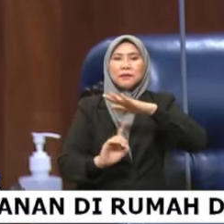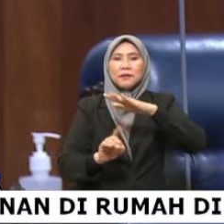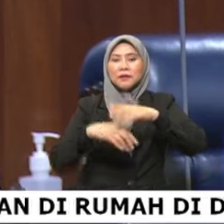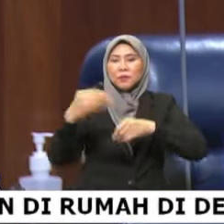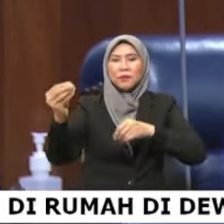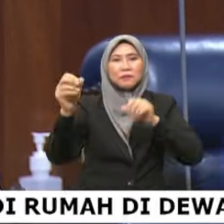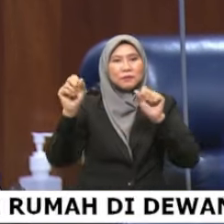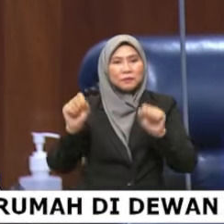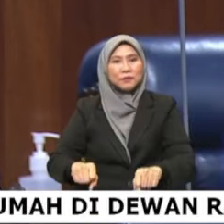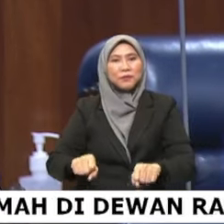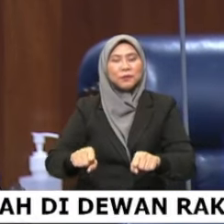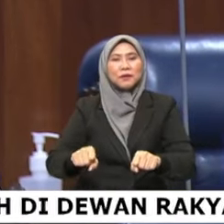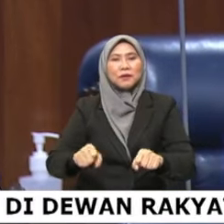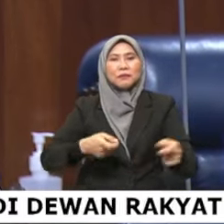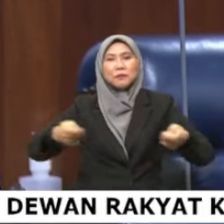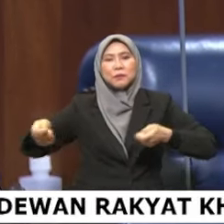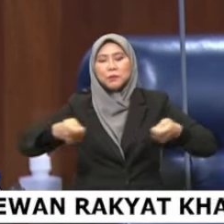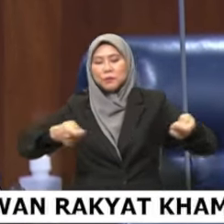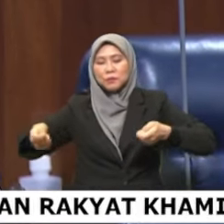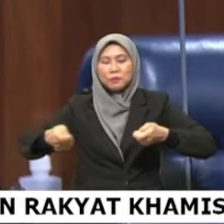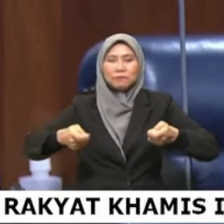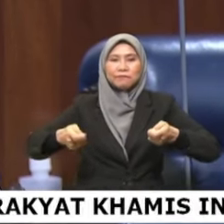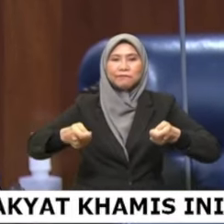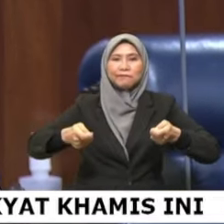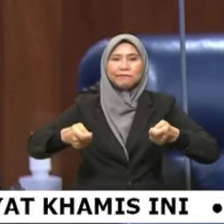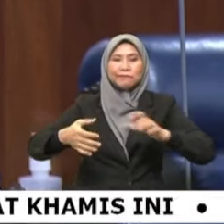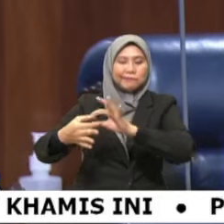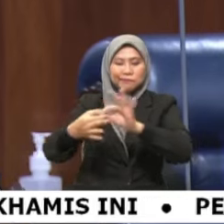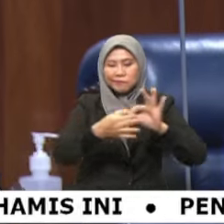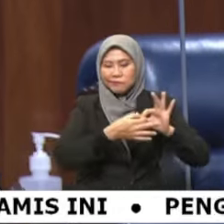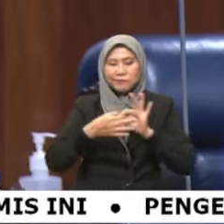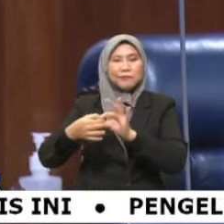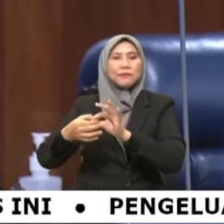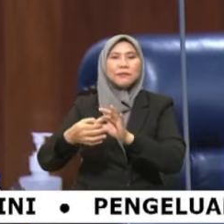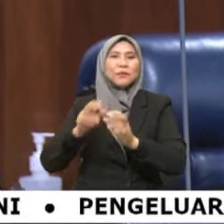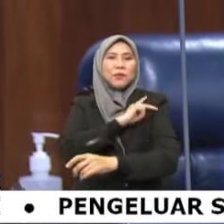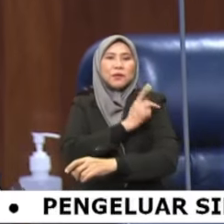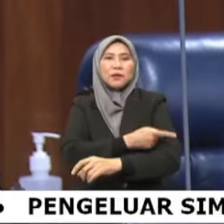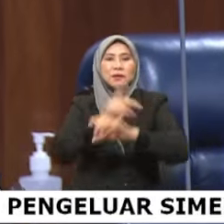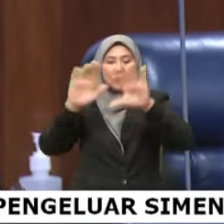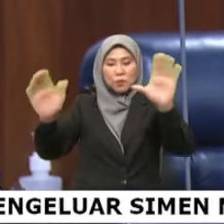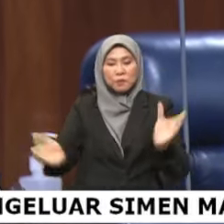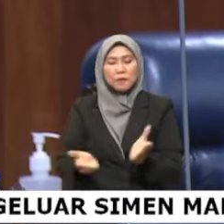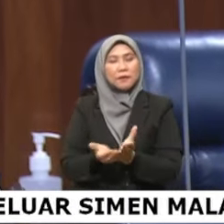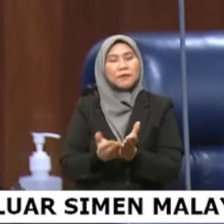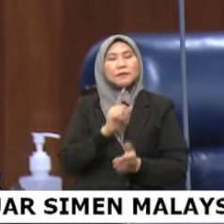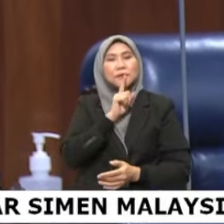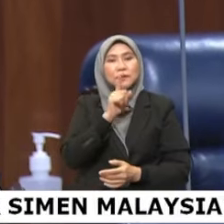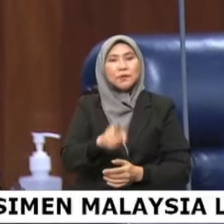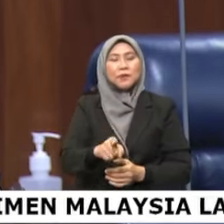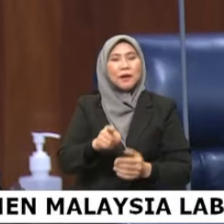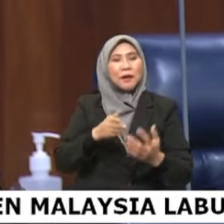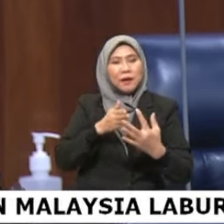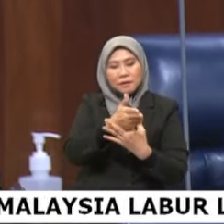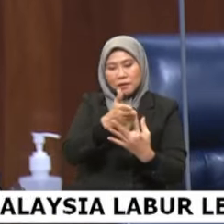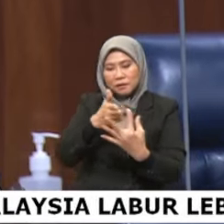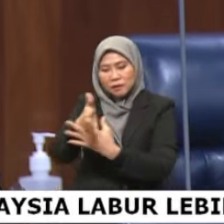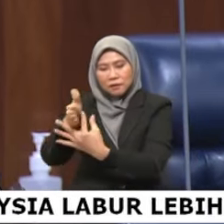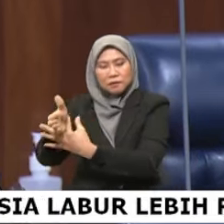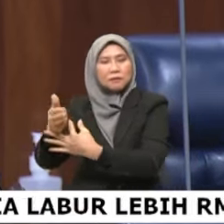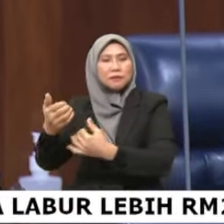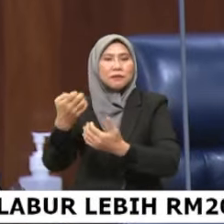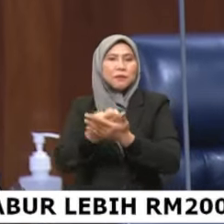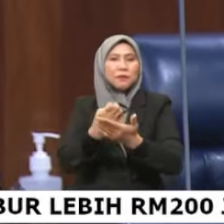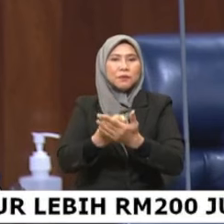untuk membolehkannya mengemudi antara kuasa global dengan lebih berkesan? Sebagai contoh, memastikan akses kepada rangkaian